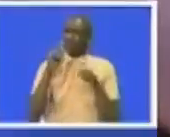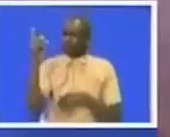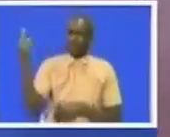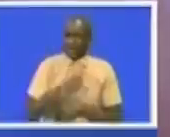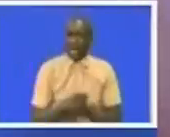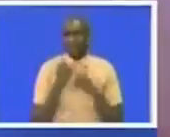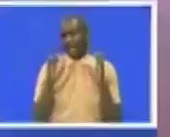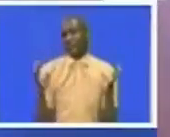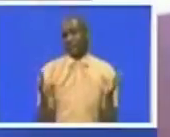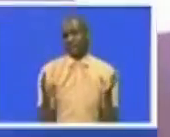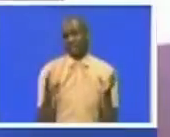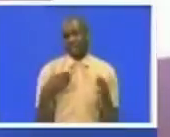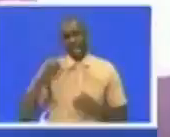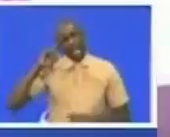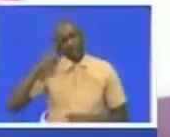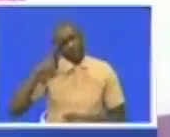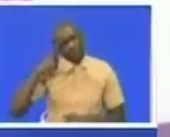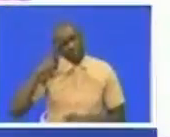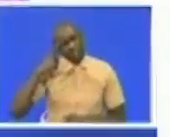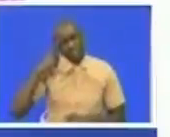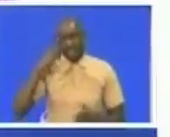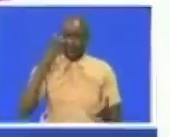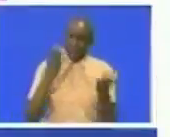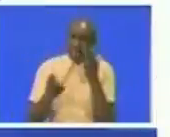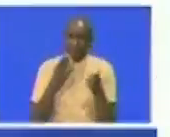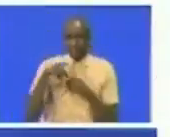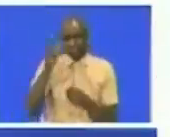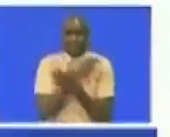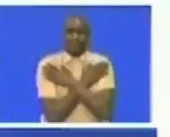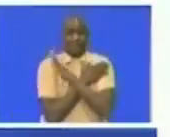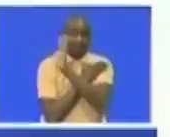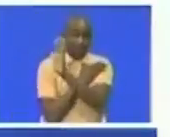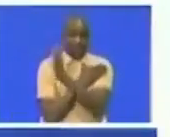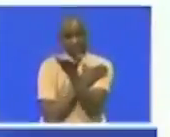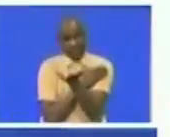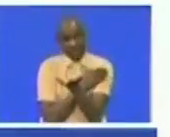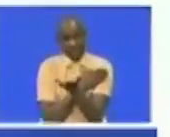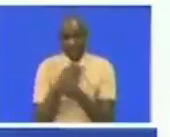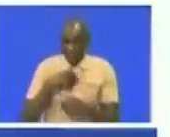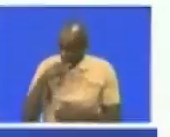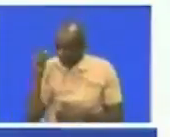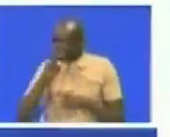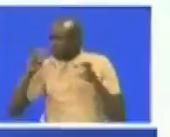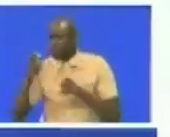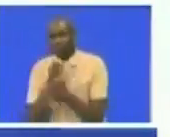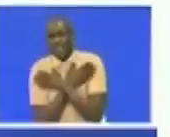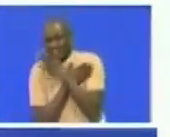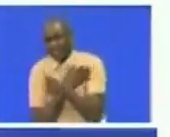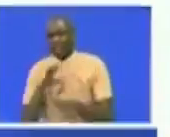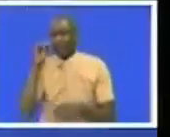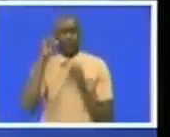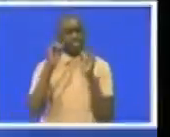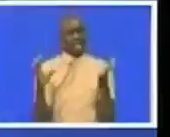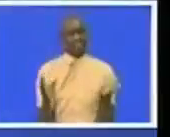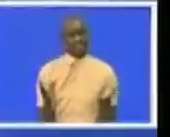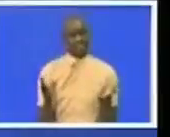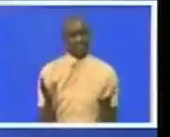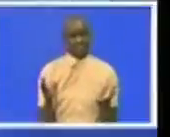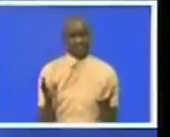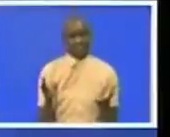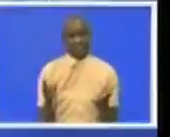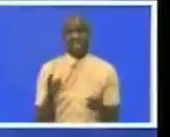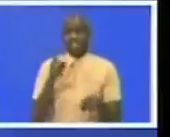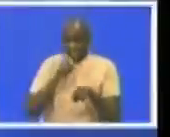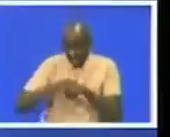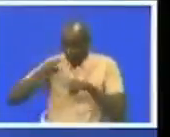hajakuja. Nikafikiri pengine wako kwa marafiki zake. Nikaenda nikamwangalia na hapo sikumpata. On searching